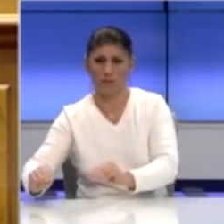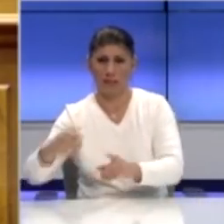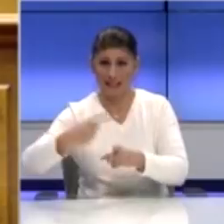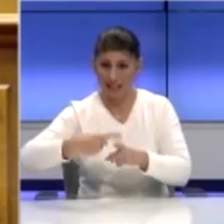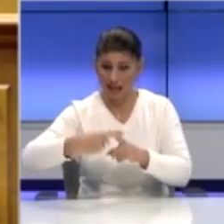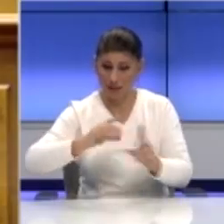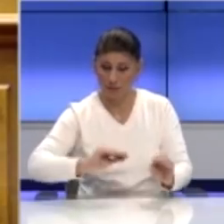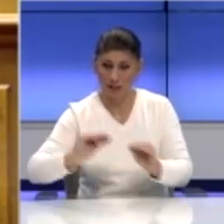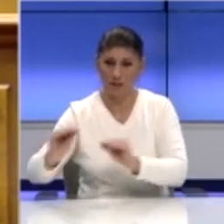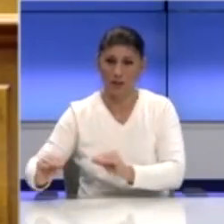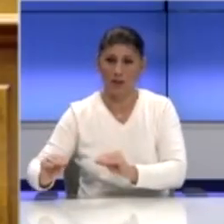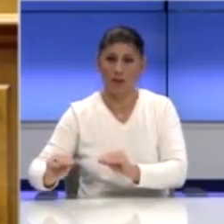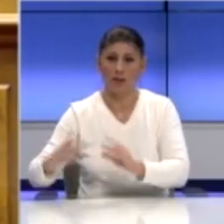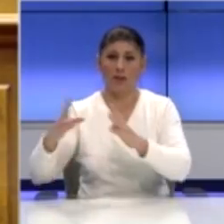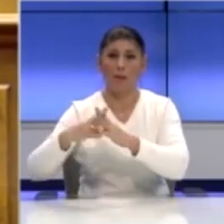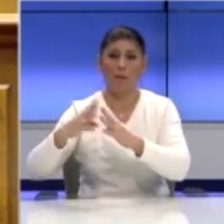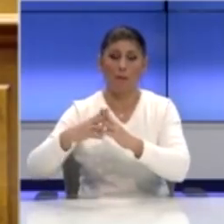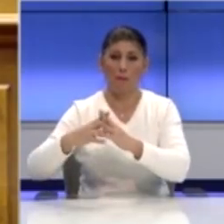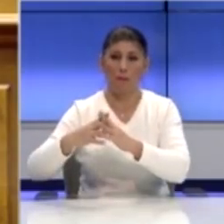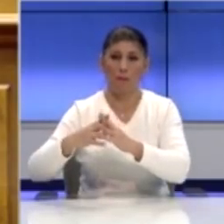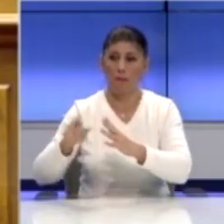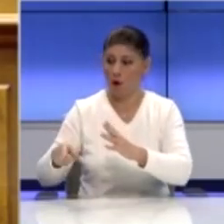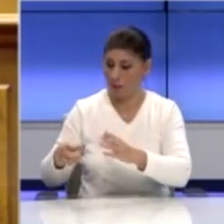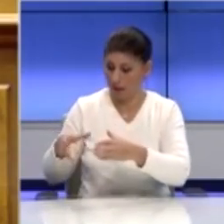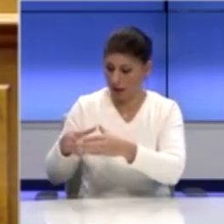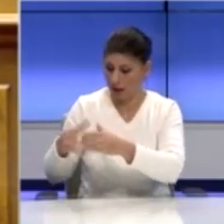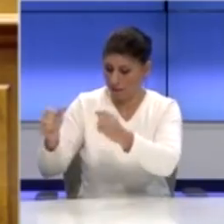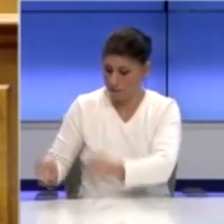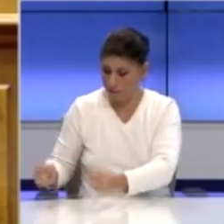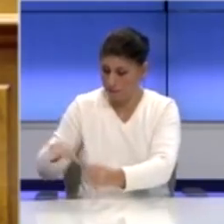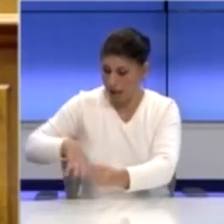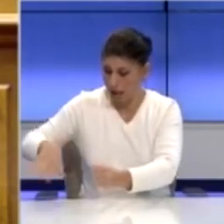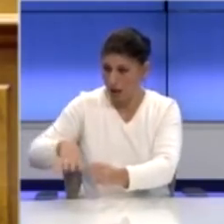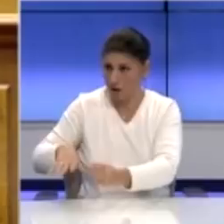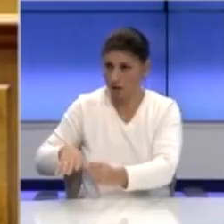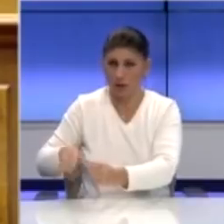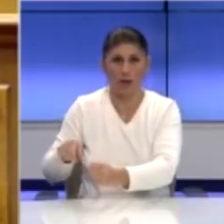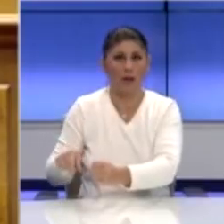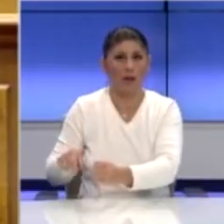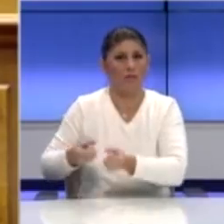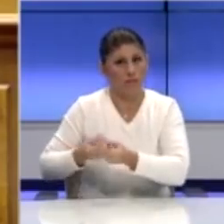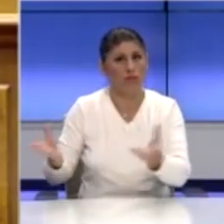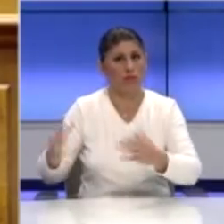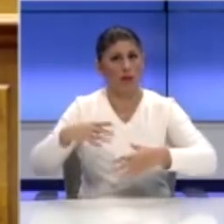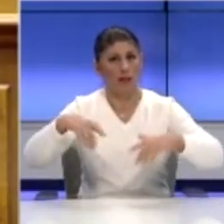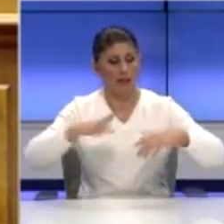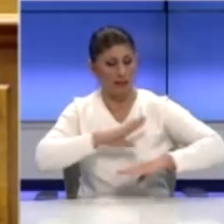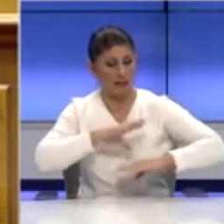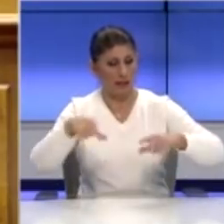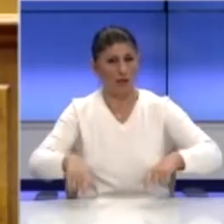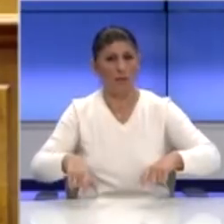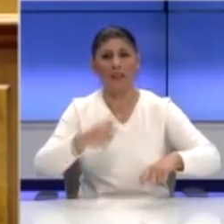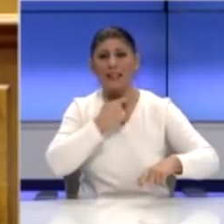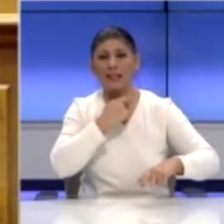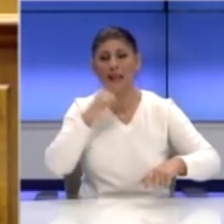της Ελλάδας σε πολεμικά ορμητήρια των Αμερικανοατικών και η διαθεσιμότητα όλων των στρατοπέδων για τις ανάγκες